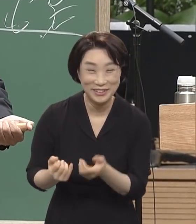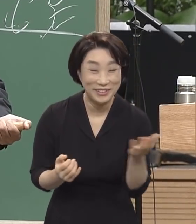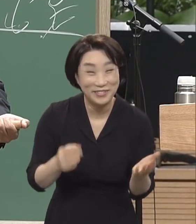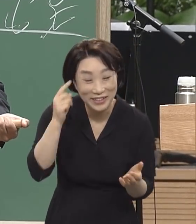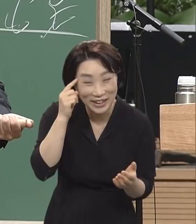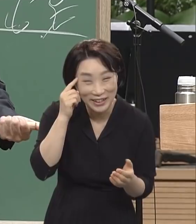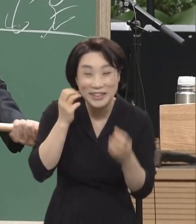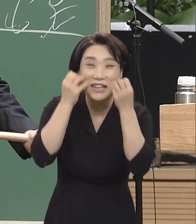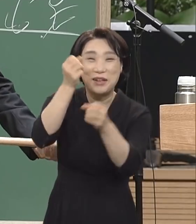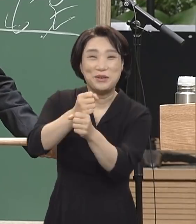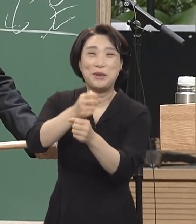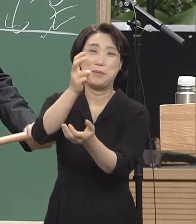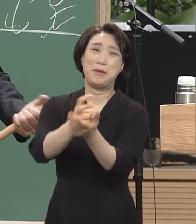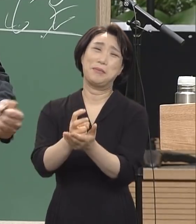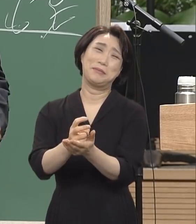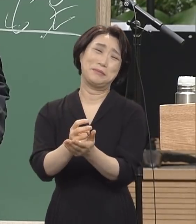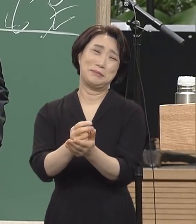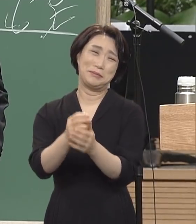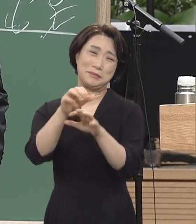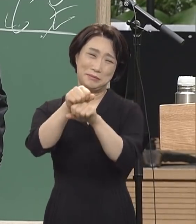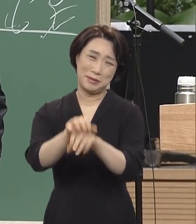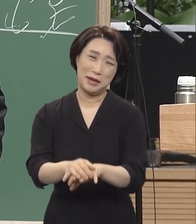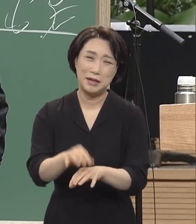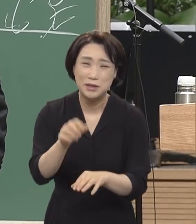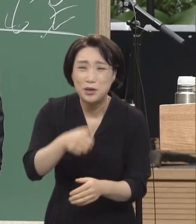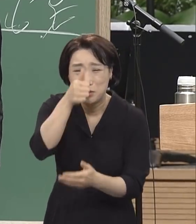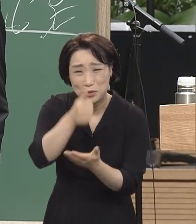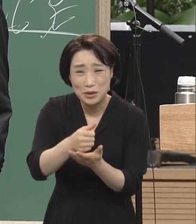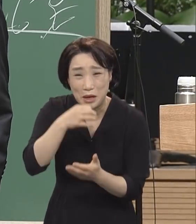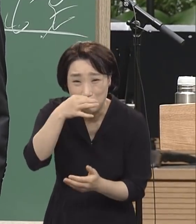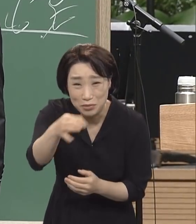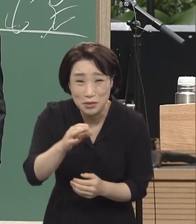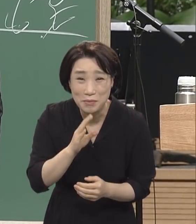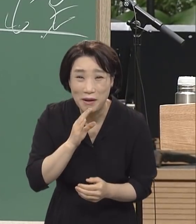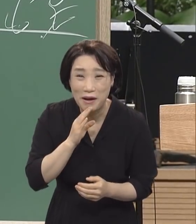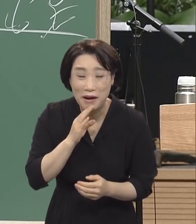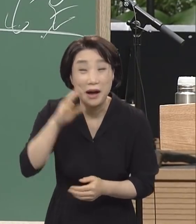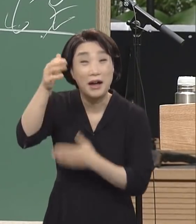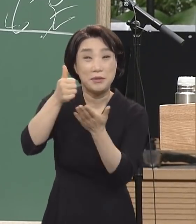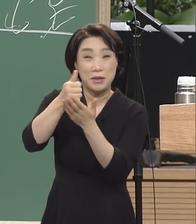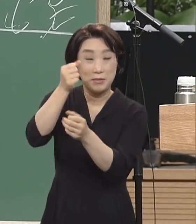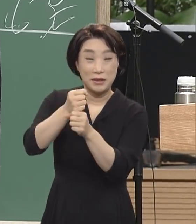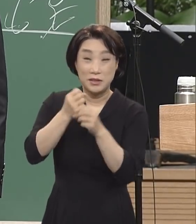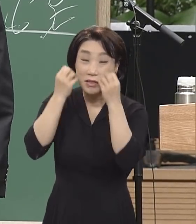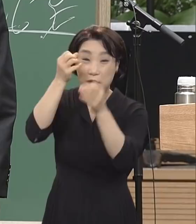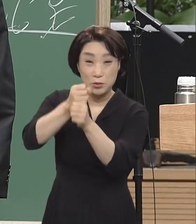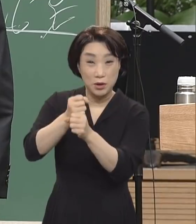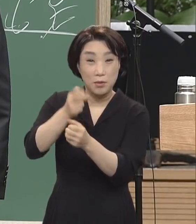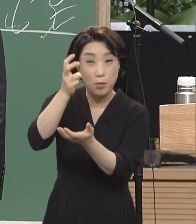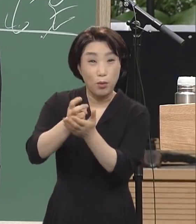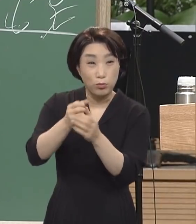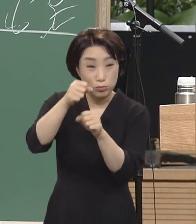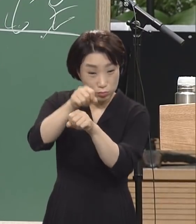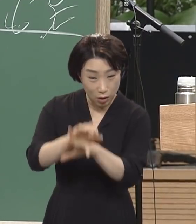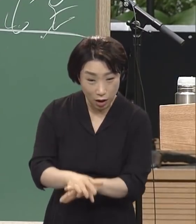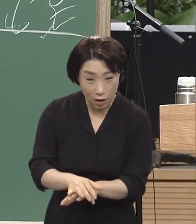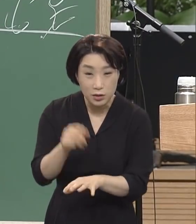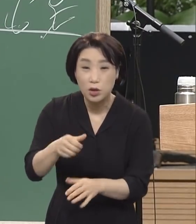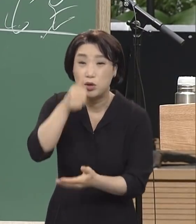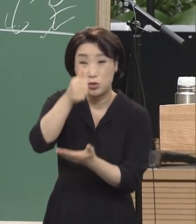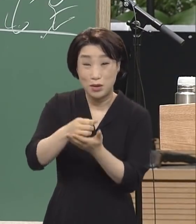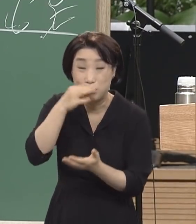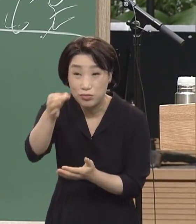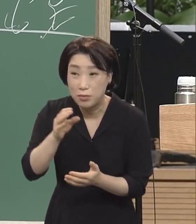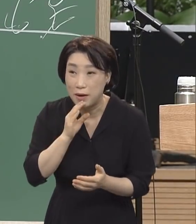참조의 질서가 무너지는 것. 이걸 피해라고 합니다. 하나님이 만든 참조의 질서가 무너지는 것. 피해라고요.